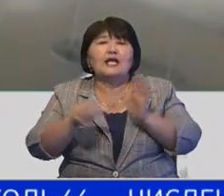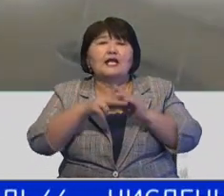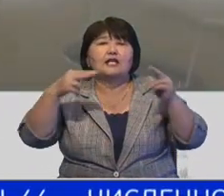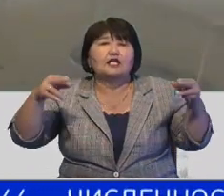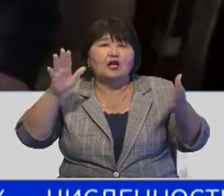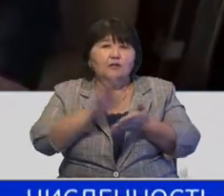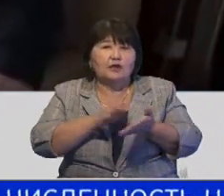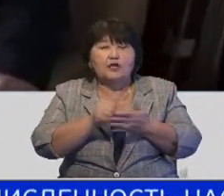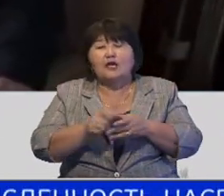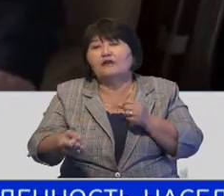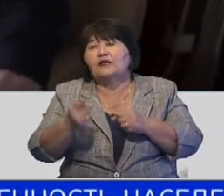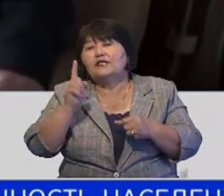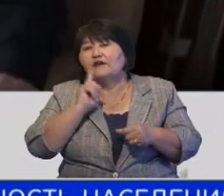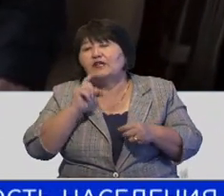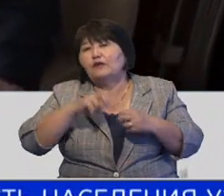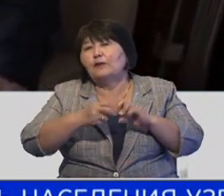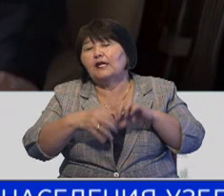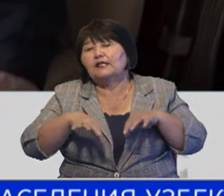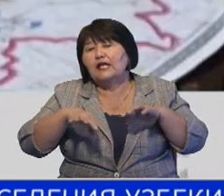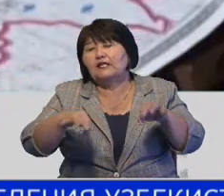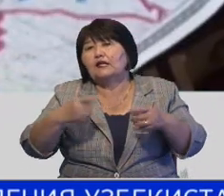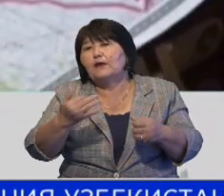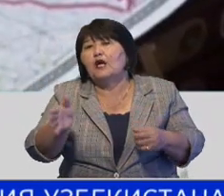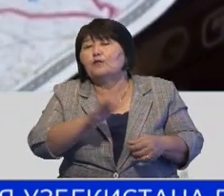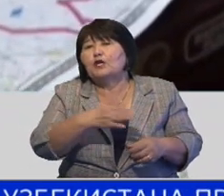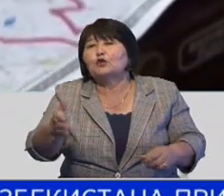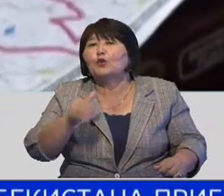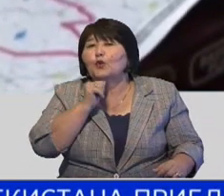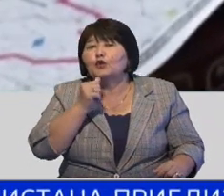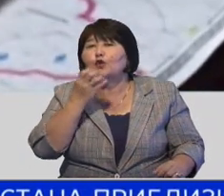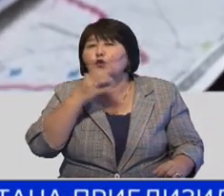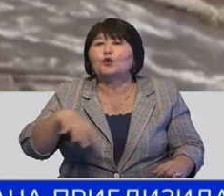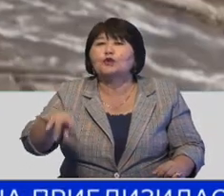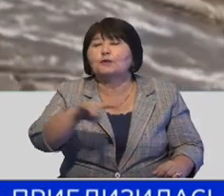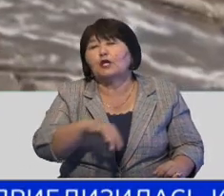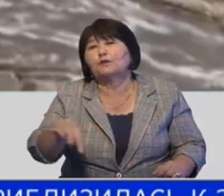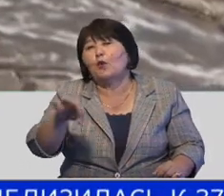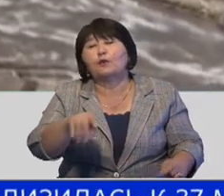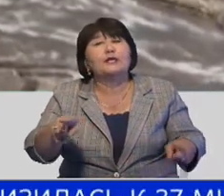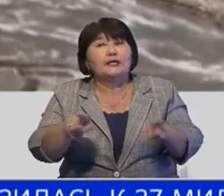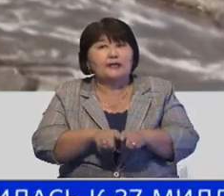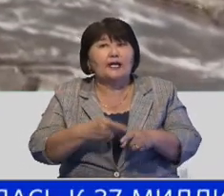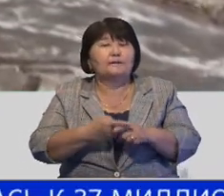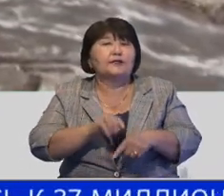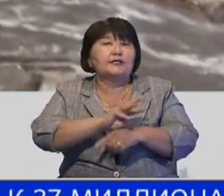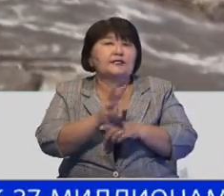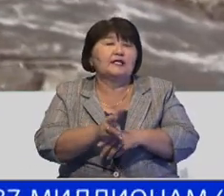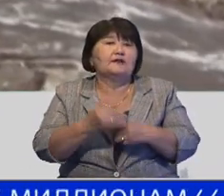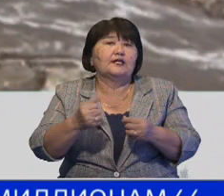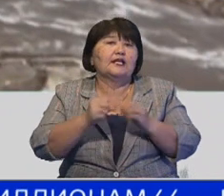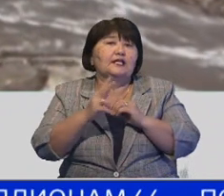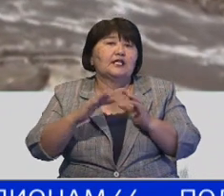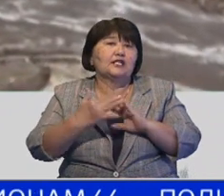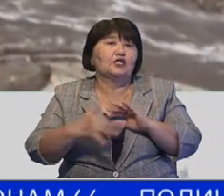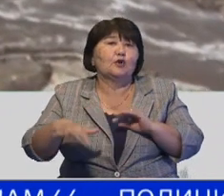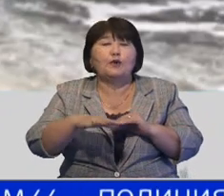электропередач. В результате возникли временные проблемы с транспортным сообщением между Костанаем и южными районами области, а также с электроснабжением 13 населенных